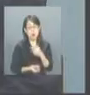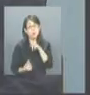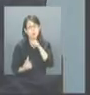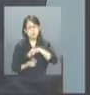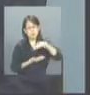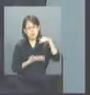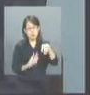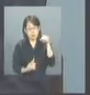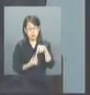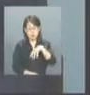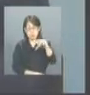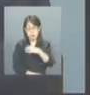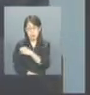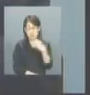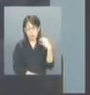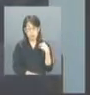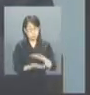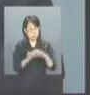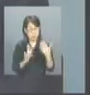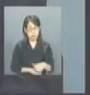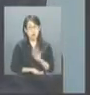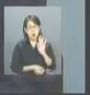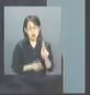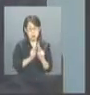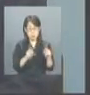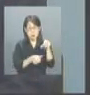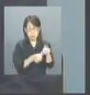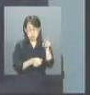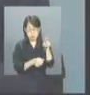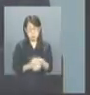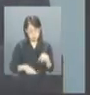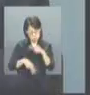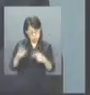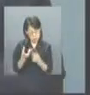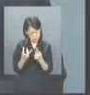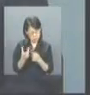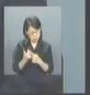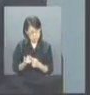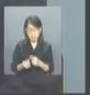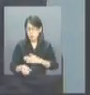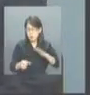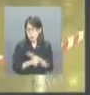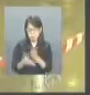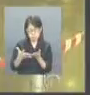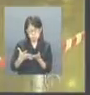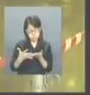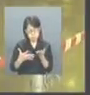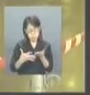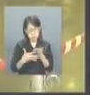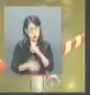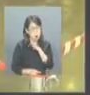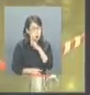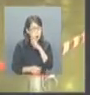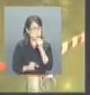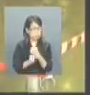ามีกรรมการตรวจรับนะฮะคือขั้นตอนนี้จะมีการตรวจเช็คโดยตลอดนะไม่สามารถที่ว่าจะทำอะไรที่ไม่ถูกไม่ต้องได้นะฮะ